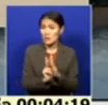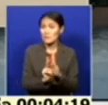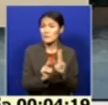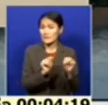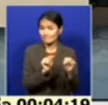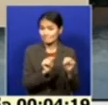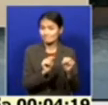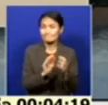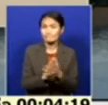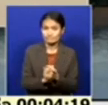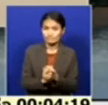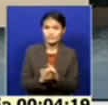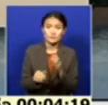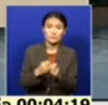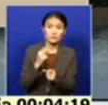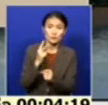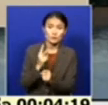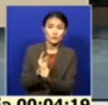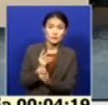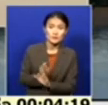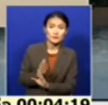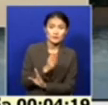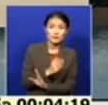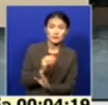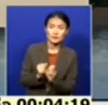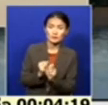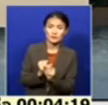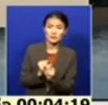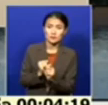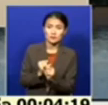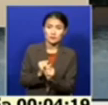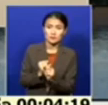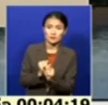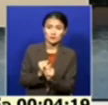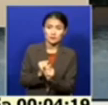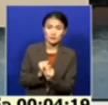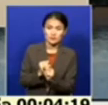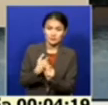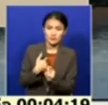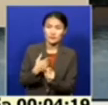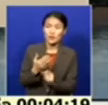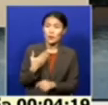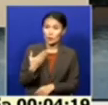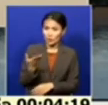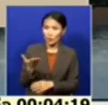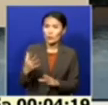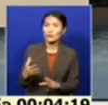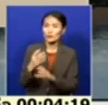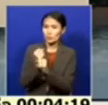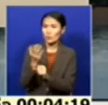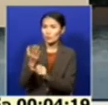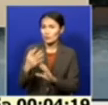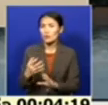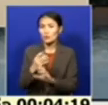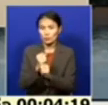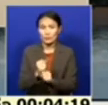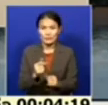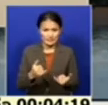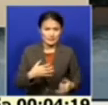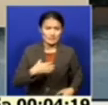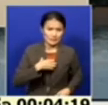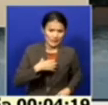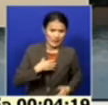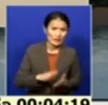ของคนไทยเองซึ่งเป็นส่วนใหญ่หลายสิบล้านคนเนี่ยไม่ได้มองเห็นเป็นปัญหานะฮะ